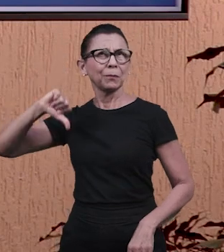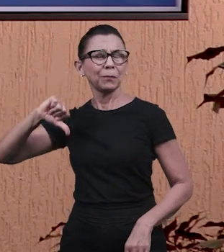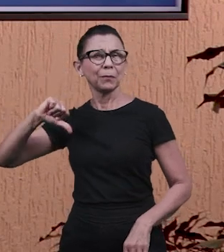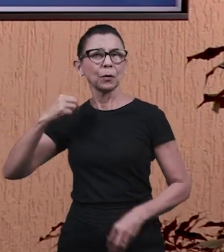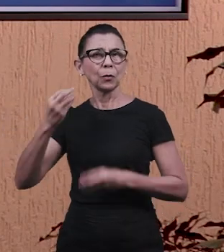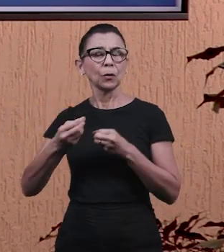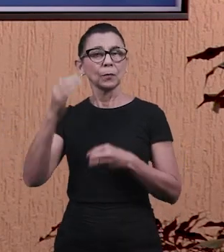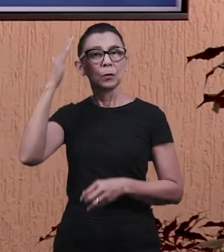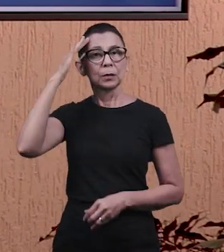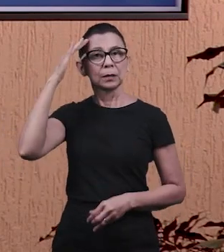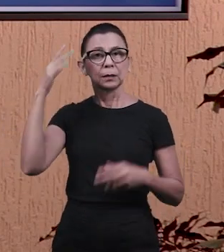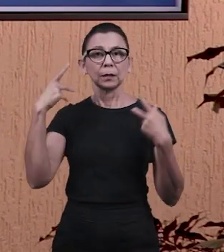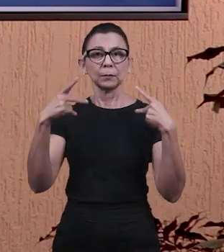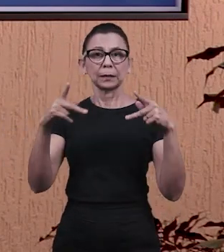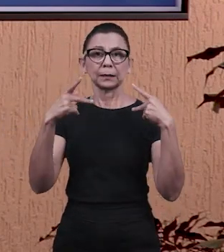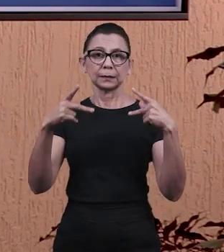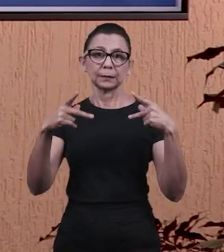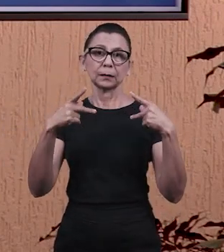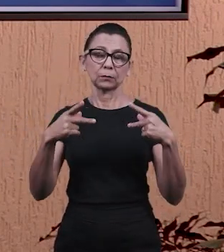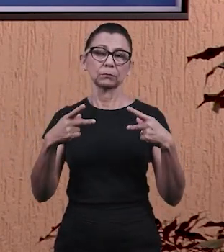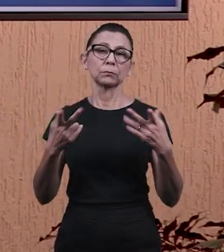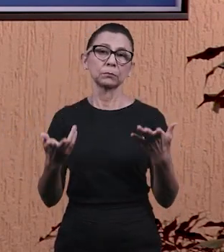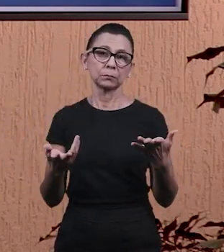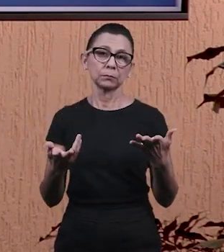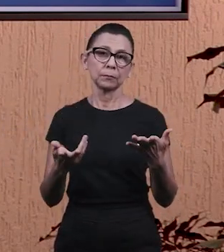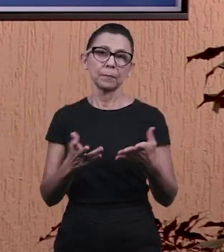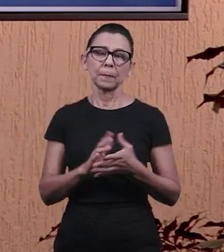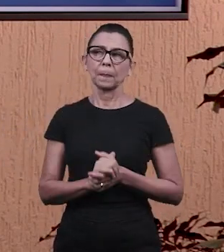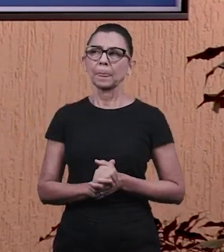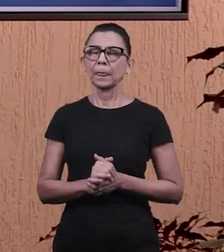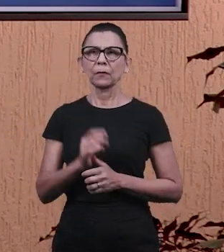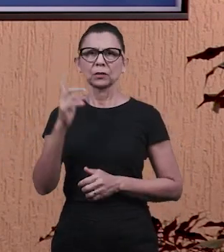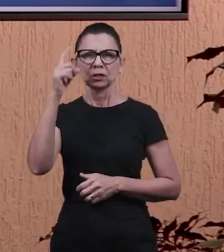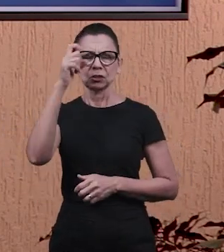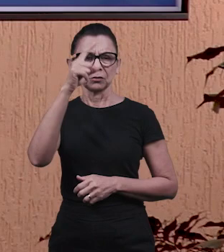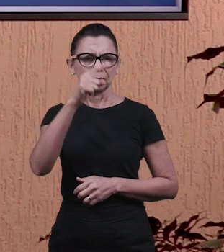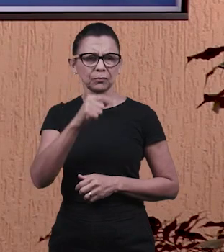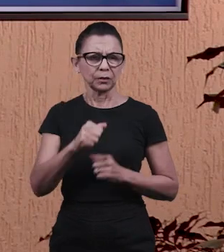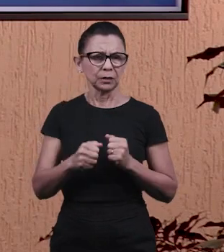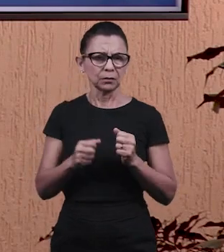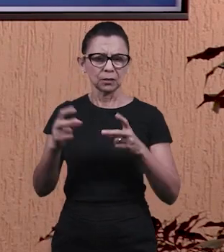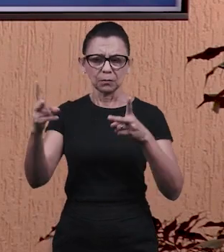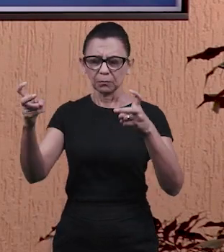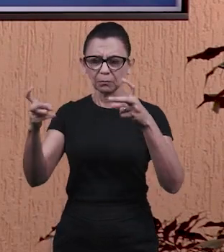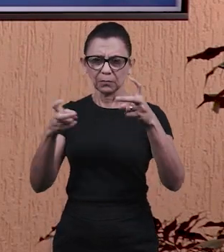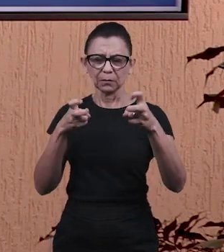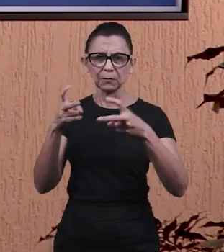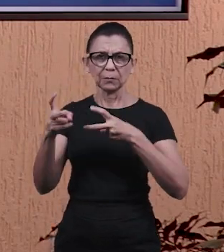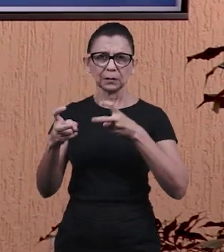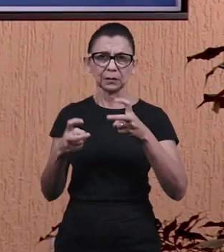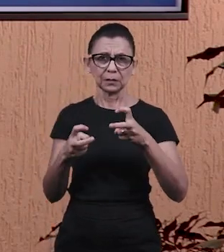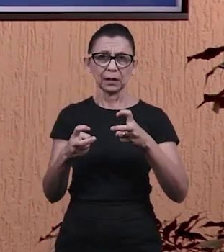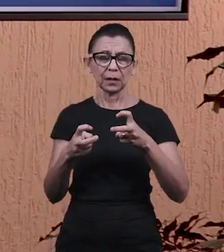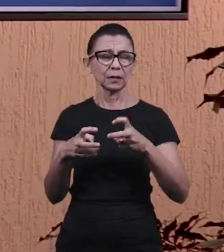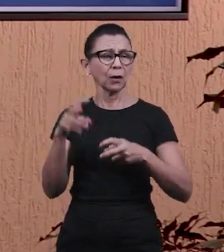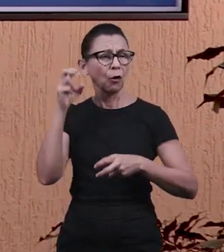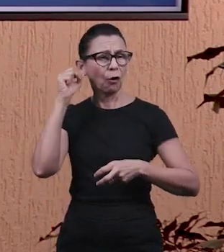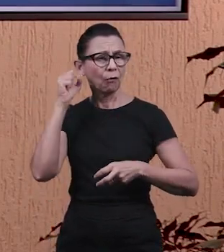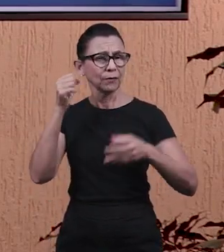сложность понять, о чем говорит пастор. То есть они не смогут также следовать инструкциям и